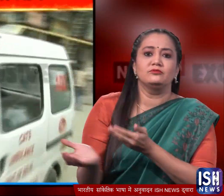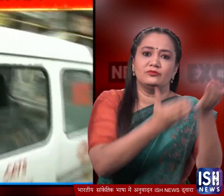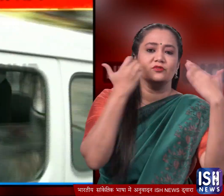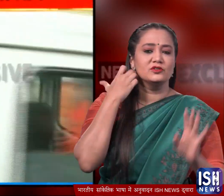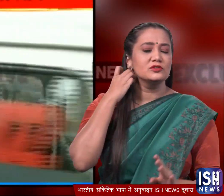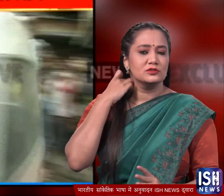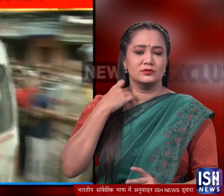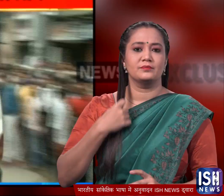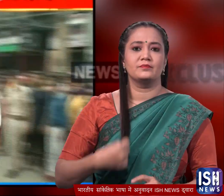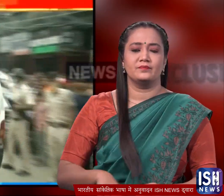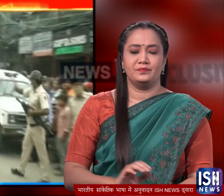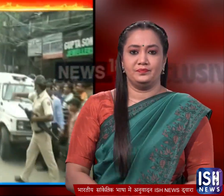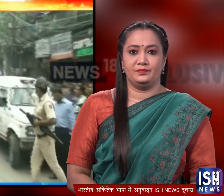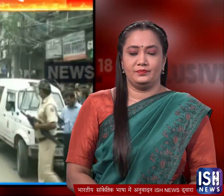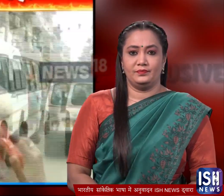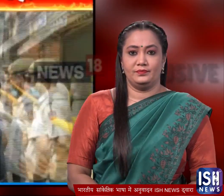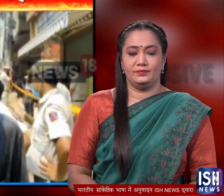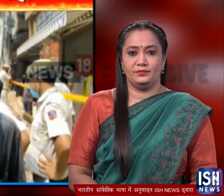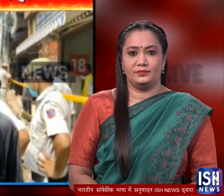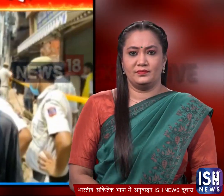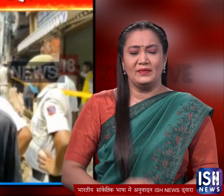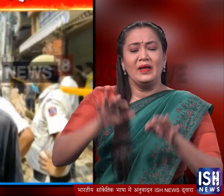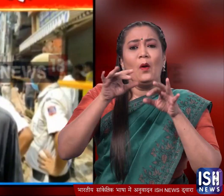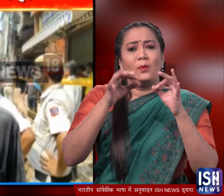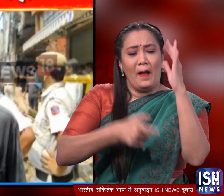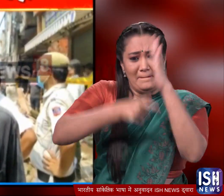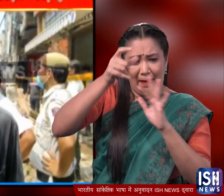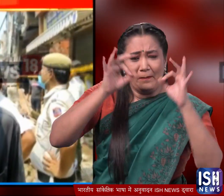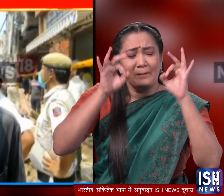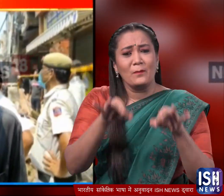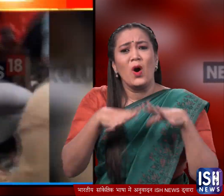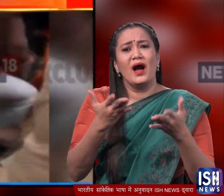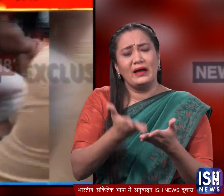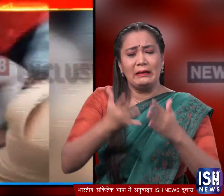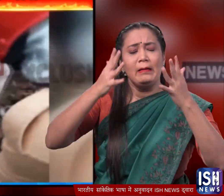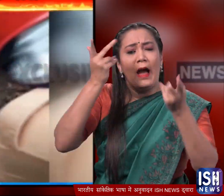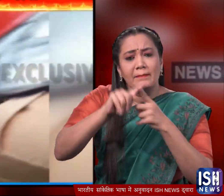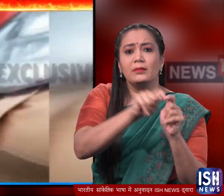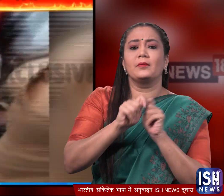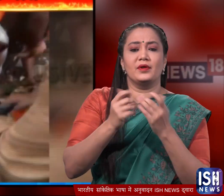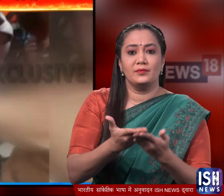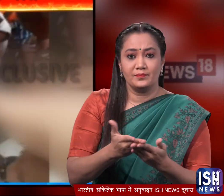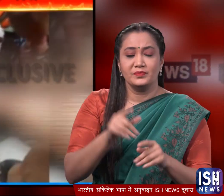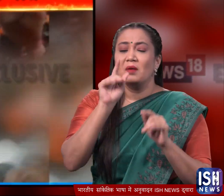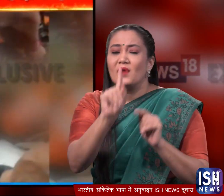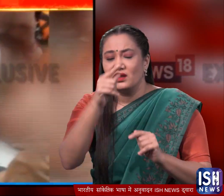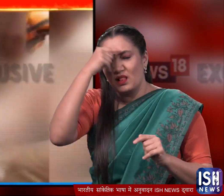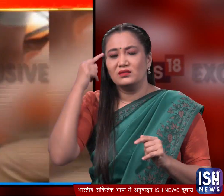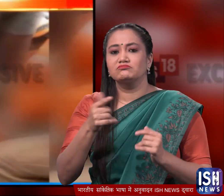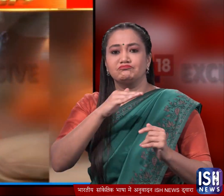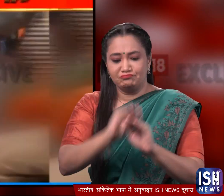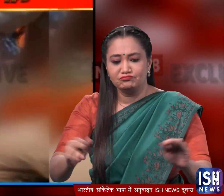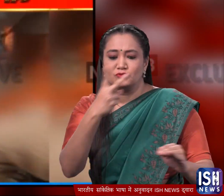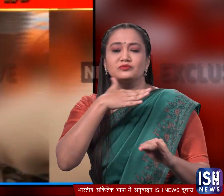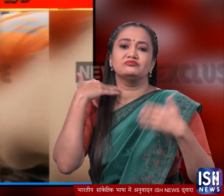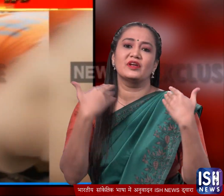पहुंचाया गया। जर्जर हालत में ही तभी तोड़ाई का काम चल रहा होगा। हालांकि हादसे की चपेट में आए 2 बच्चों को बचाया